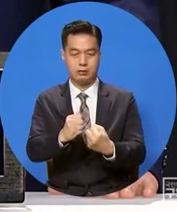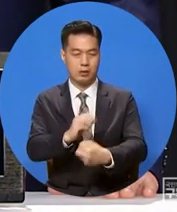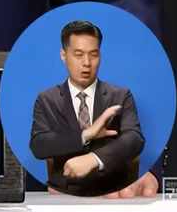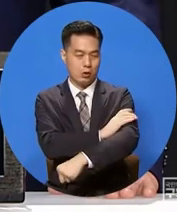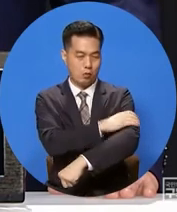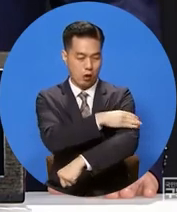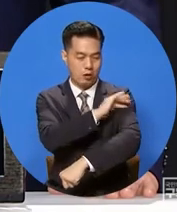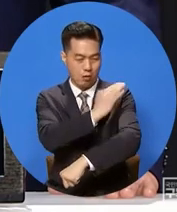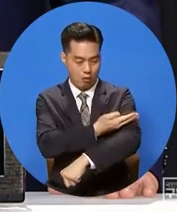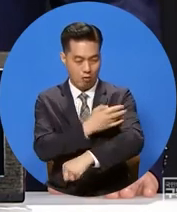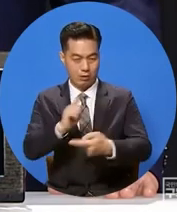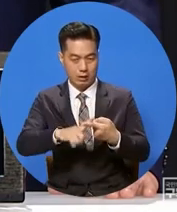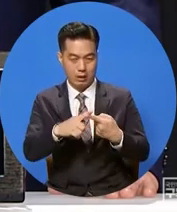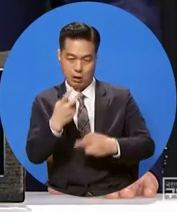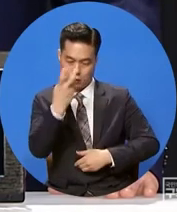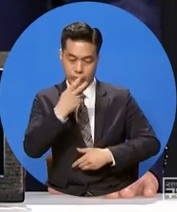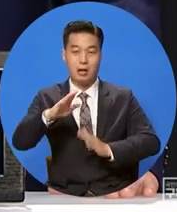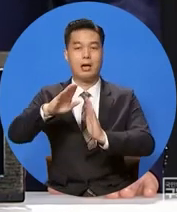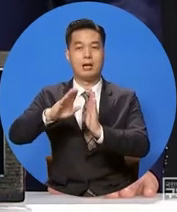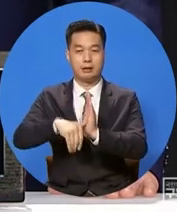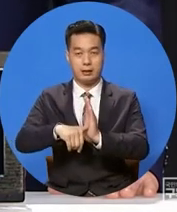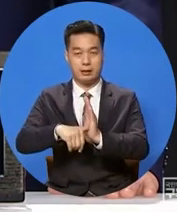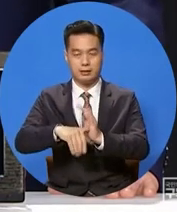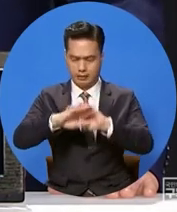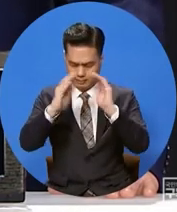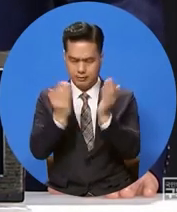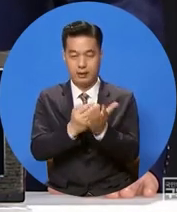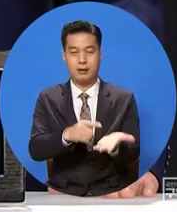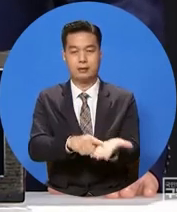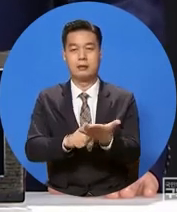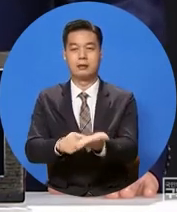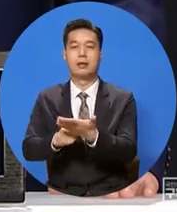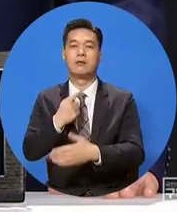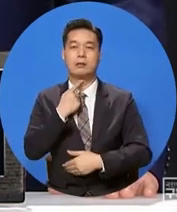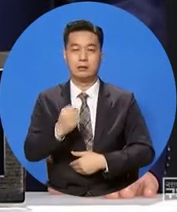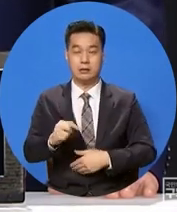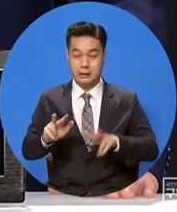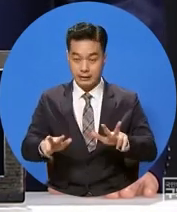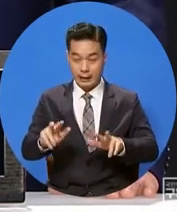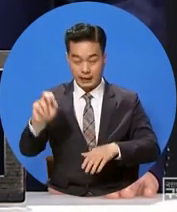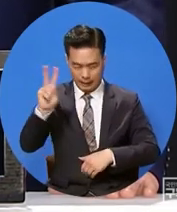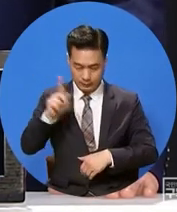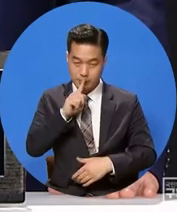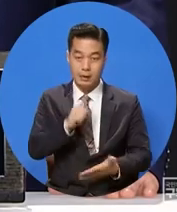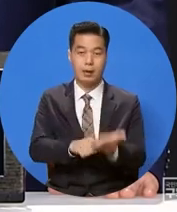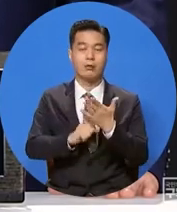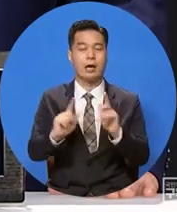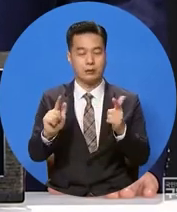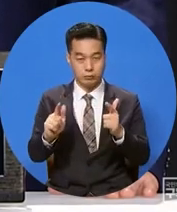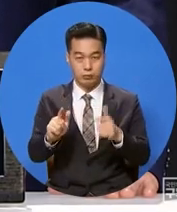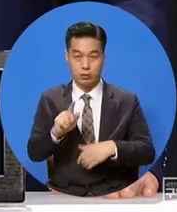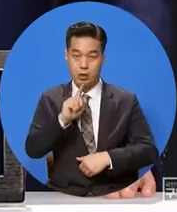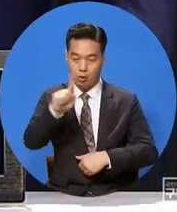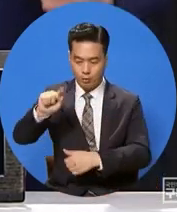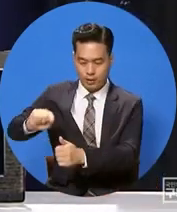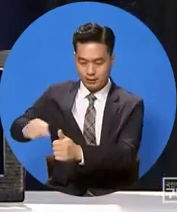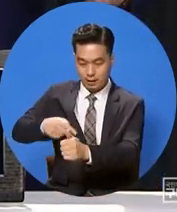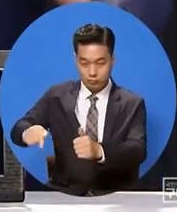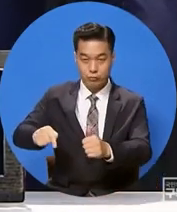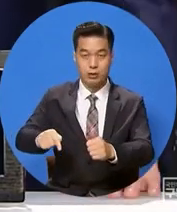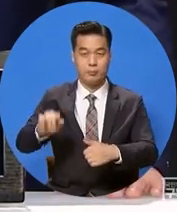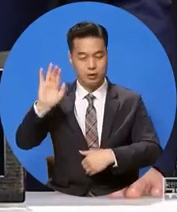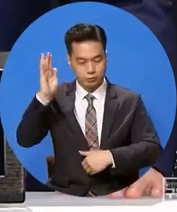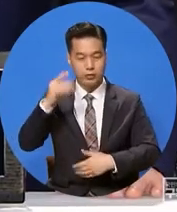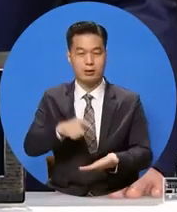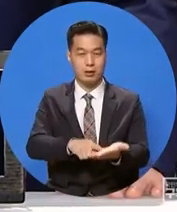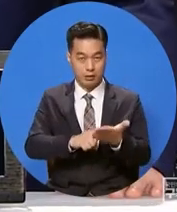살아있는 권력 수사를 할 때 그때도 다 나온 얘기거든요. 이게 어제 오늘 얘기가 아닙니다. 고발 사주 사건도? 아니 고발 사주야 뭐